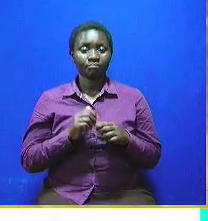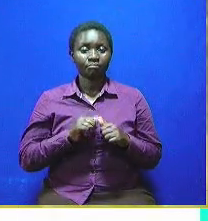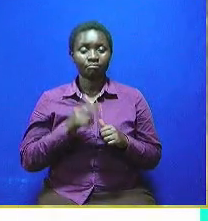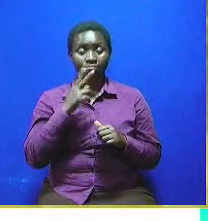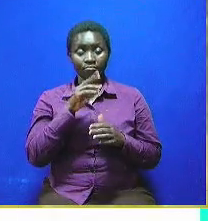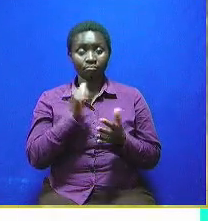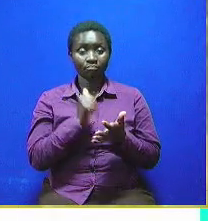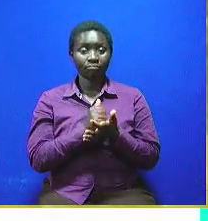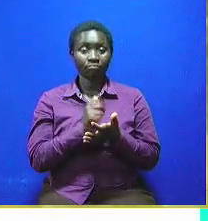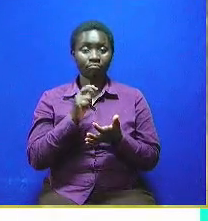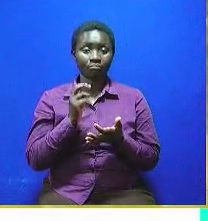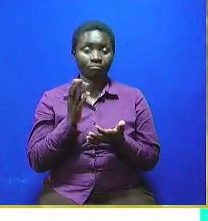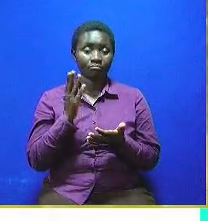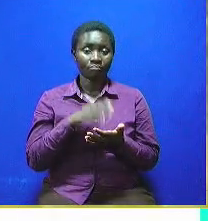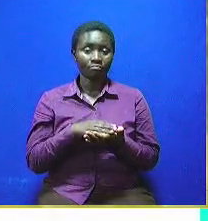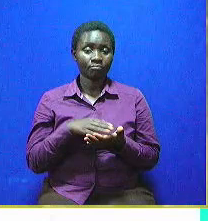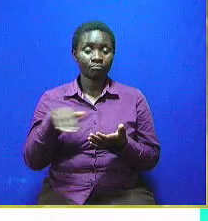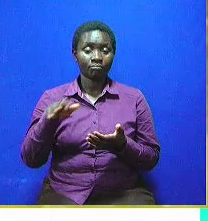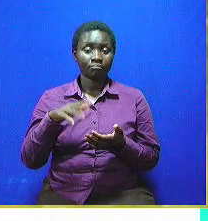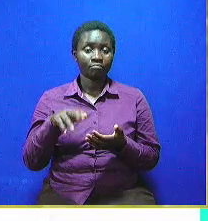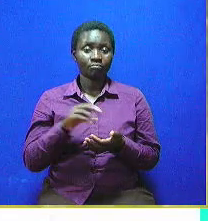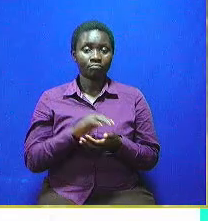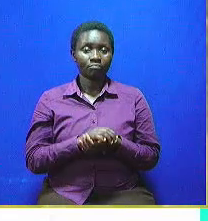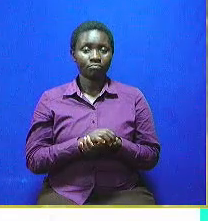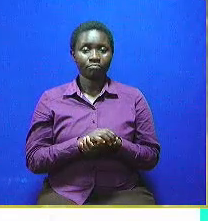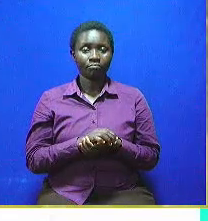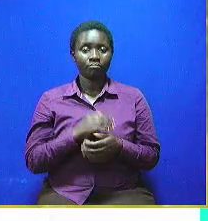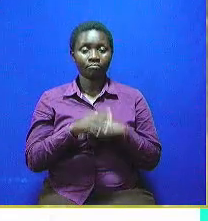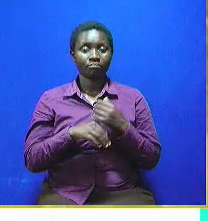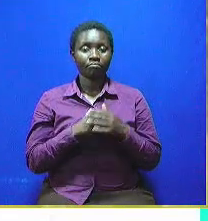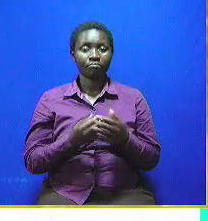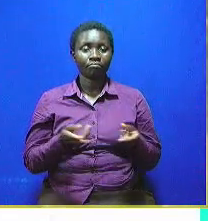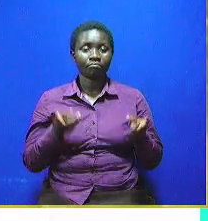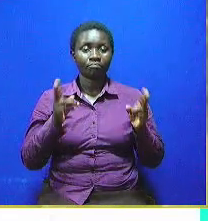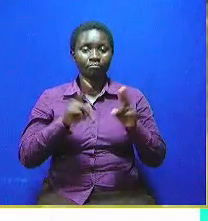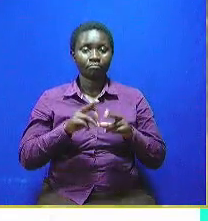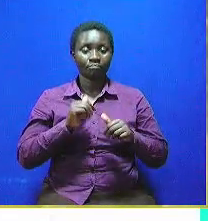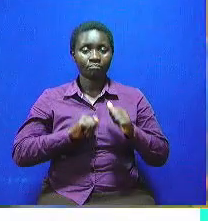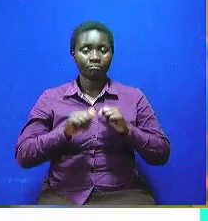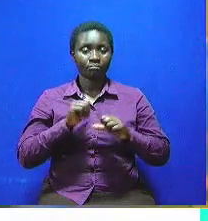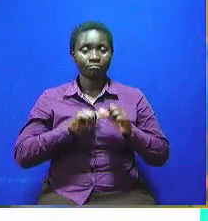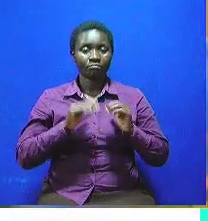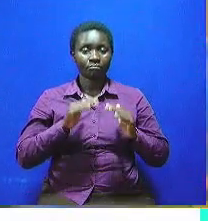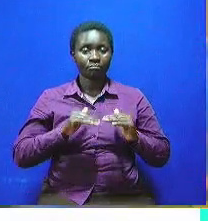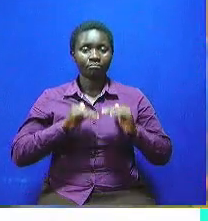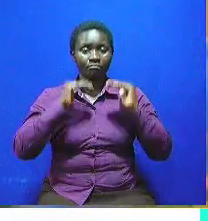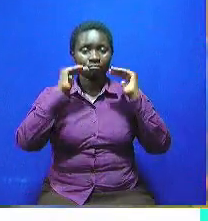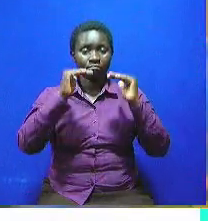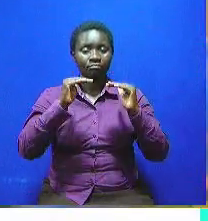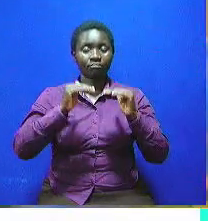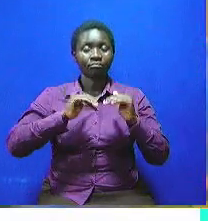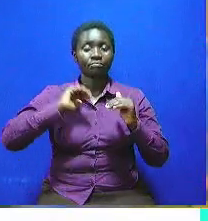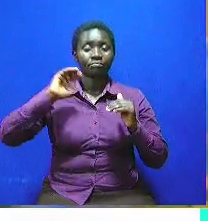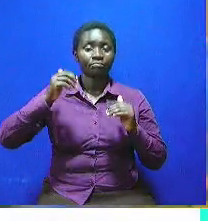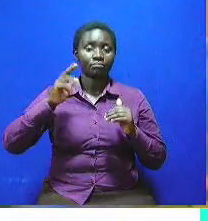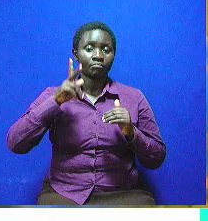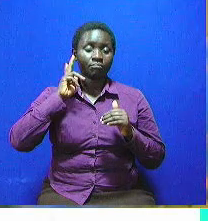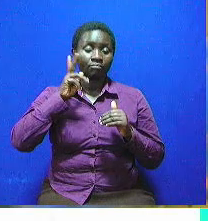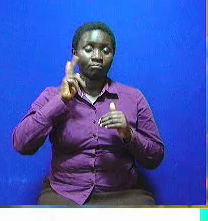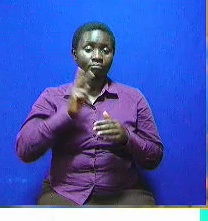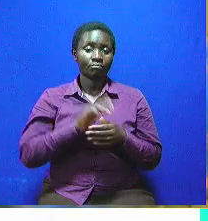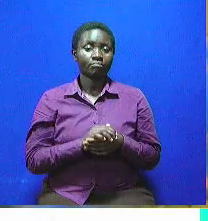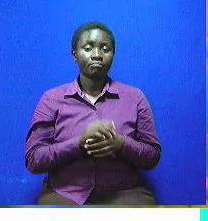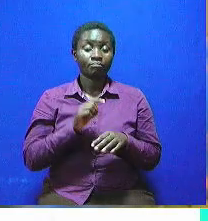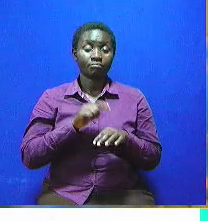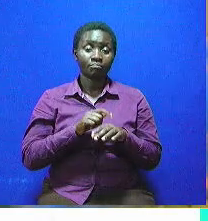TV aiga ase nseme ye mtura wote vyo nse alia kwa karira ase chiko sori ya chase kerengo kia e county ya Kisii chiko sori ya sentunde ye chiko